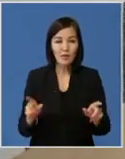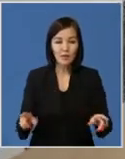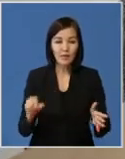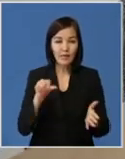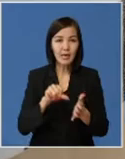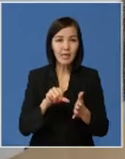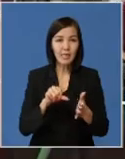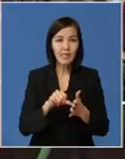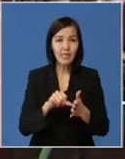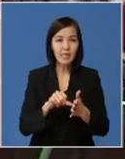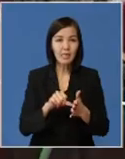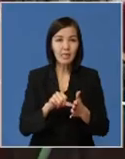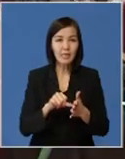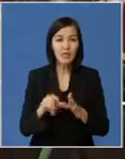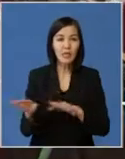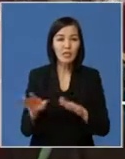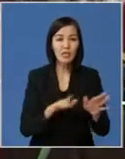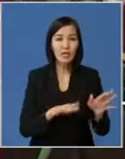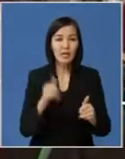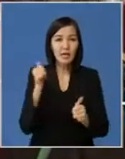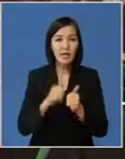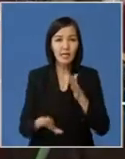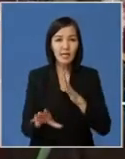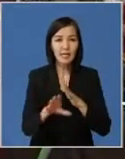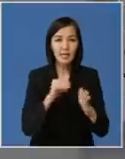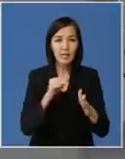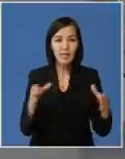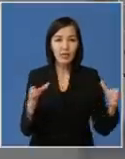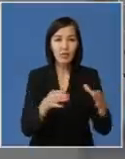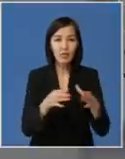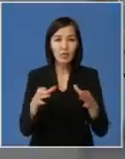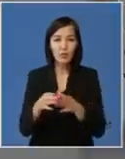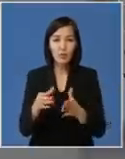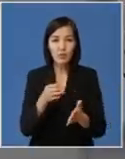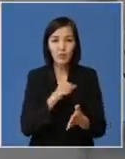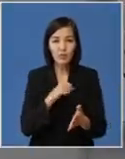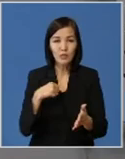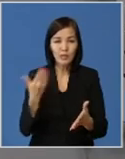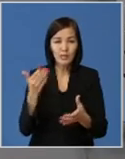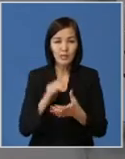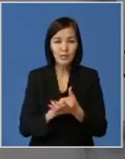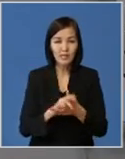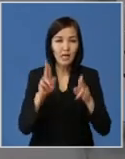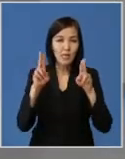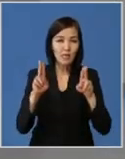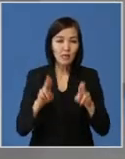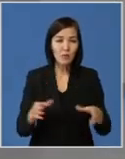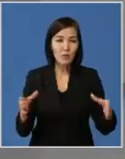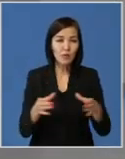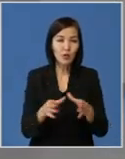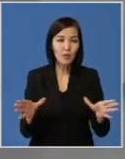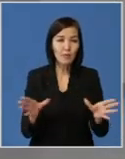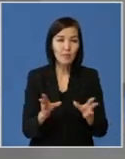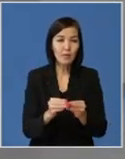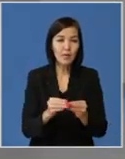оқу әдістемелік орталығы ұйымдастырған шарада әр аймақтан іріктеліп келген топтар алдымен өздерін таныстырды. Шарт бойынша олар ұжымдық бірлік,